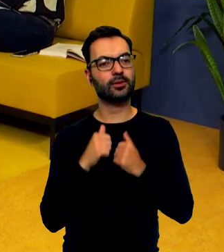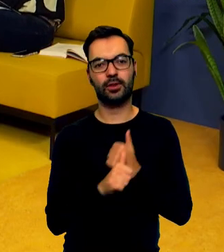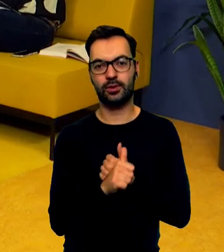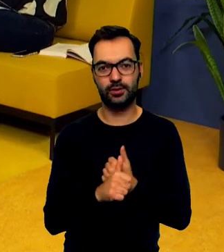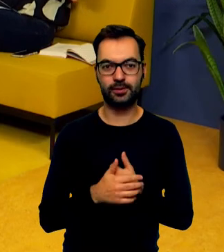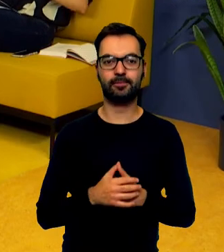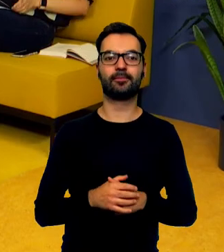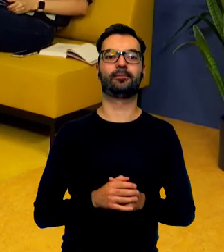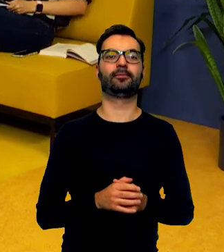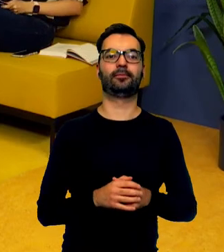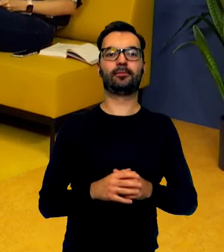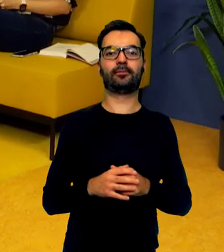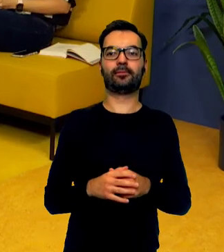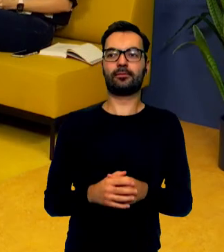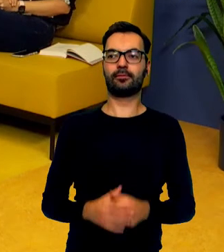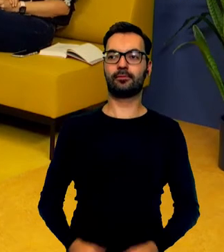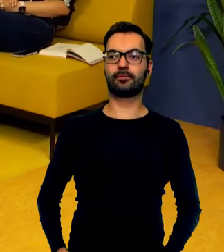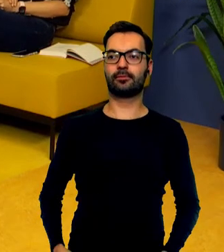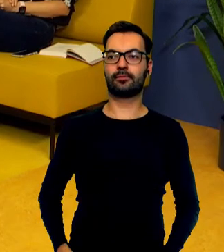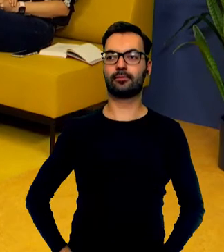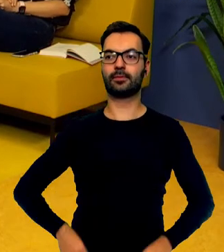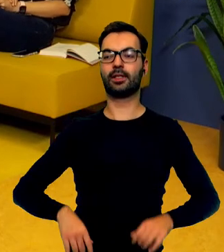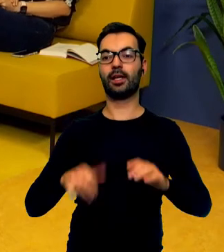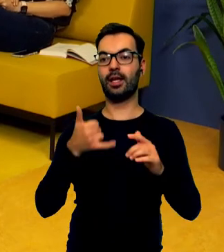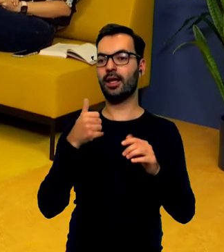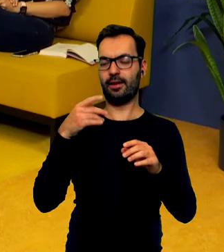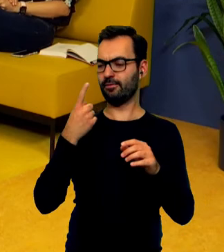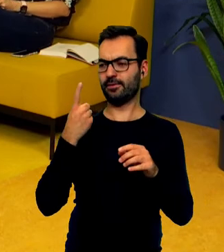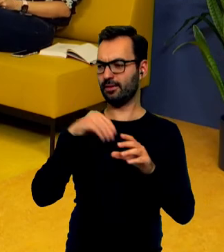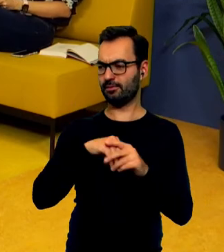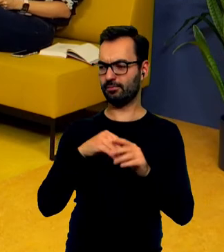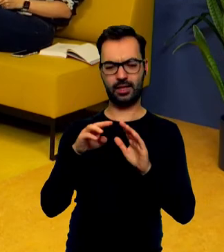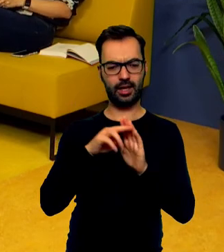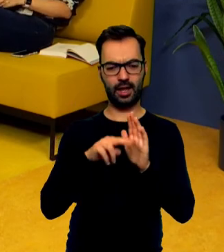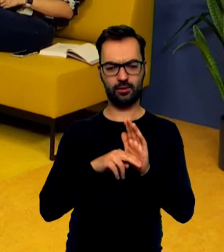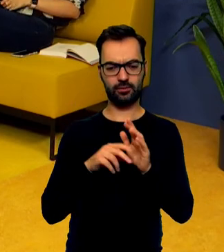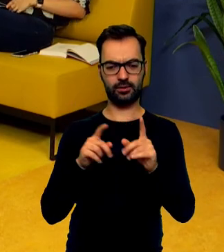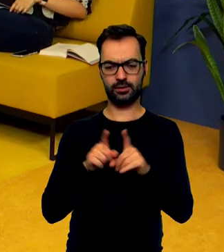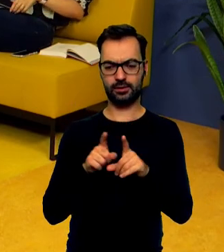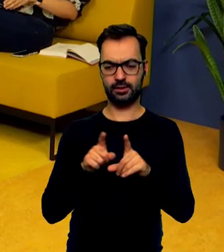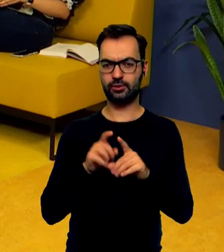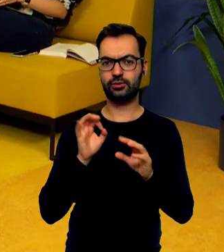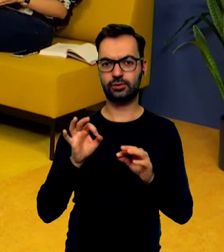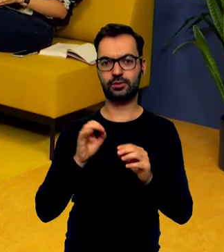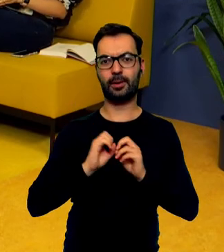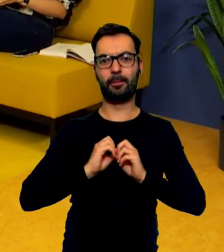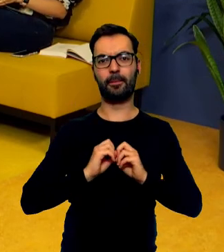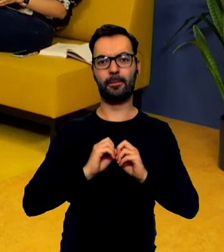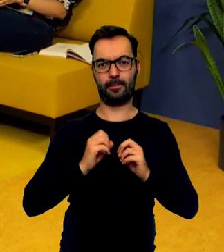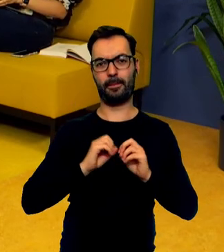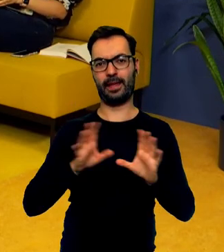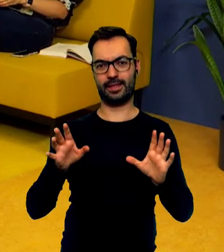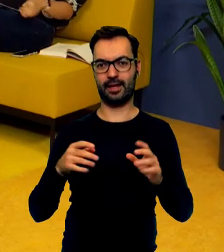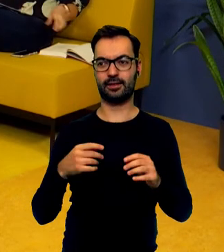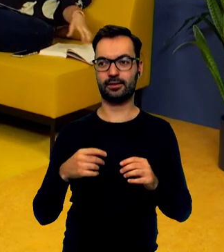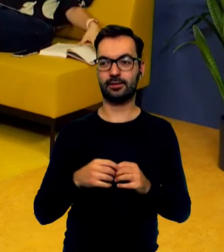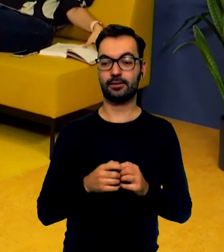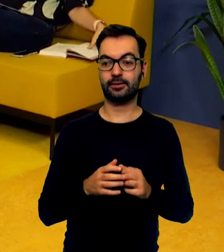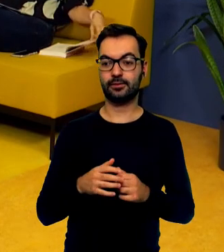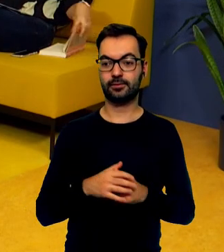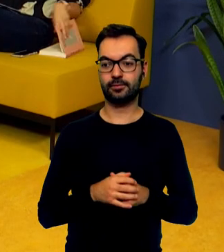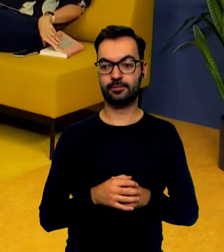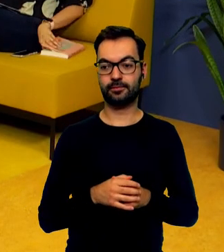ważenie polega. No, jedna z reguł, zresztą też dzisiaj w mediach społecznościowych